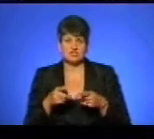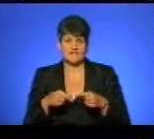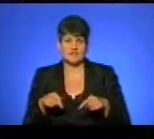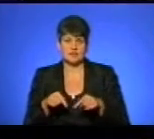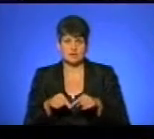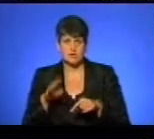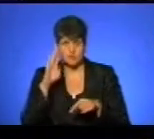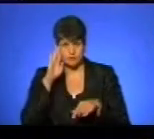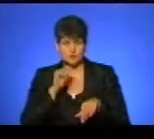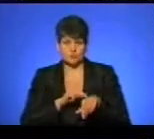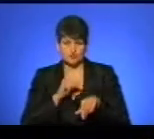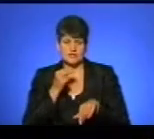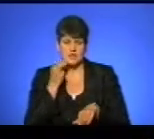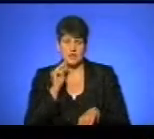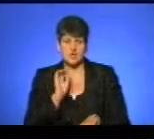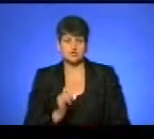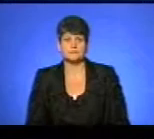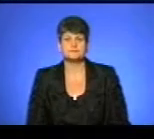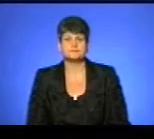Хлопчик почувається краще.